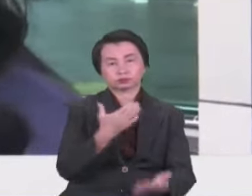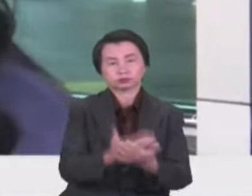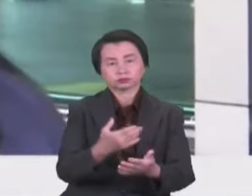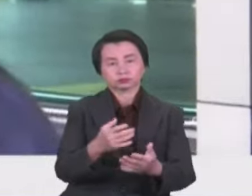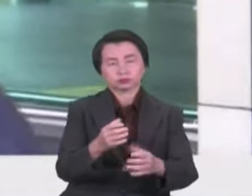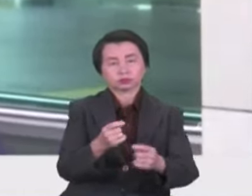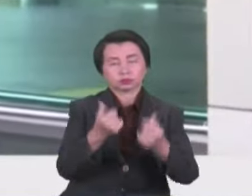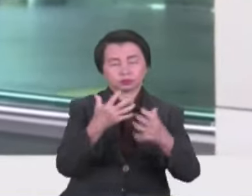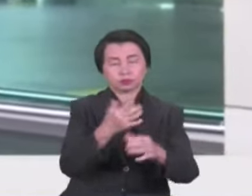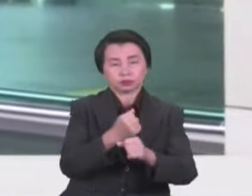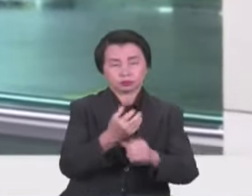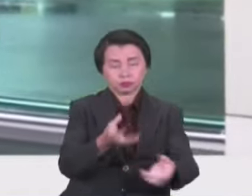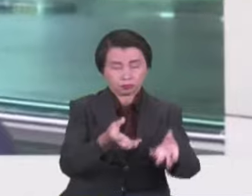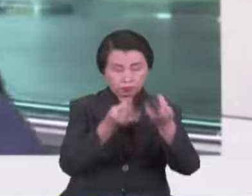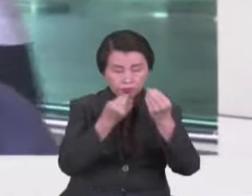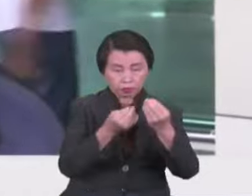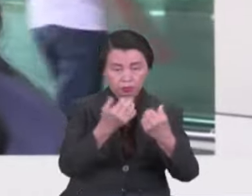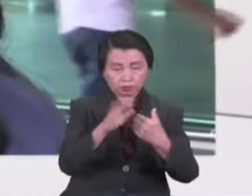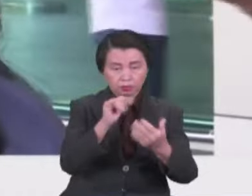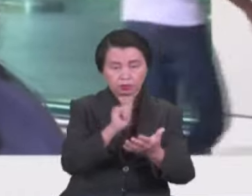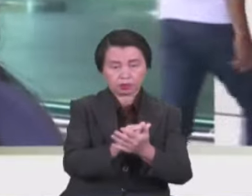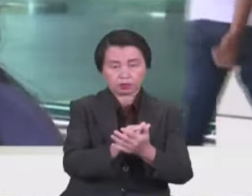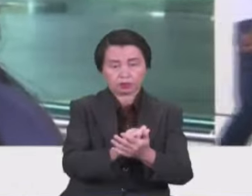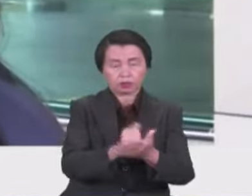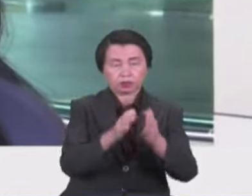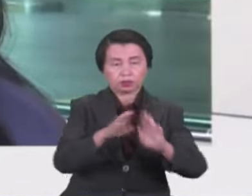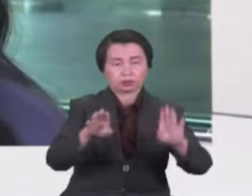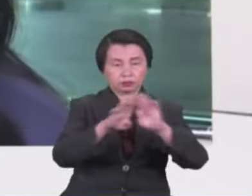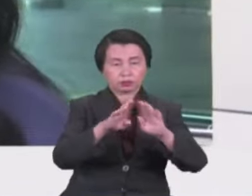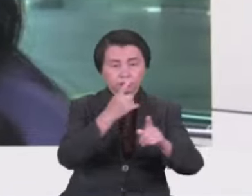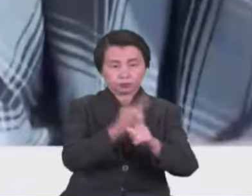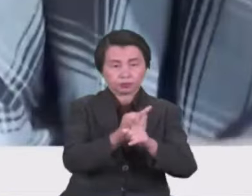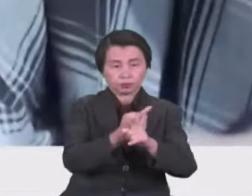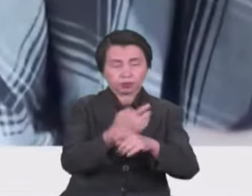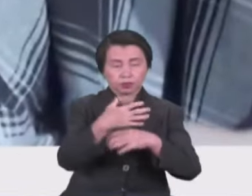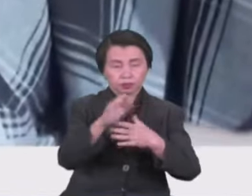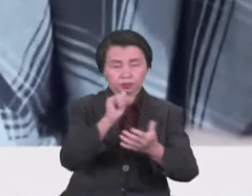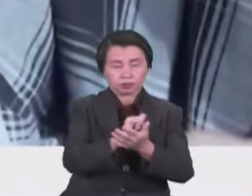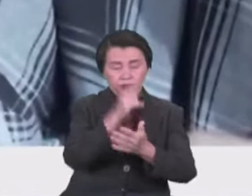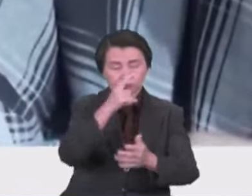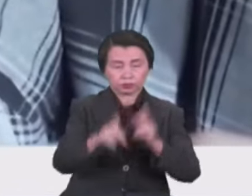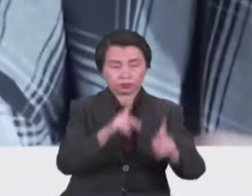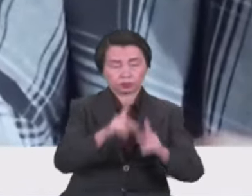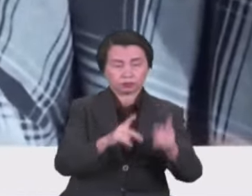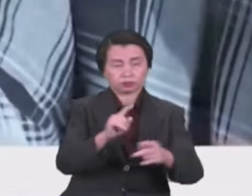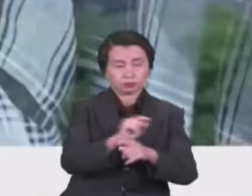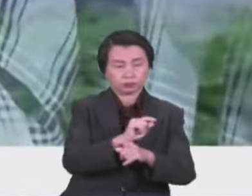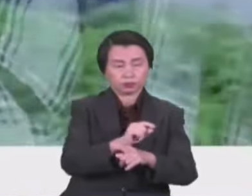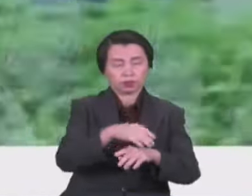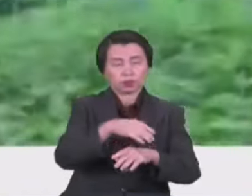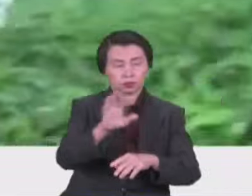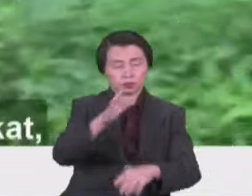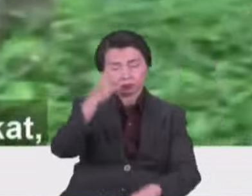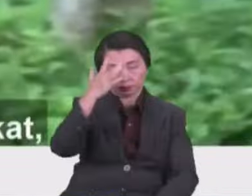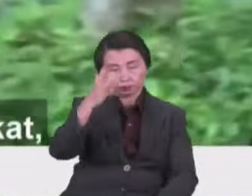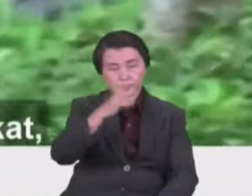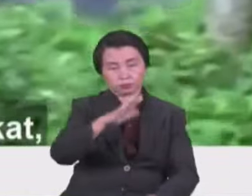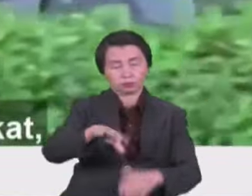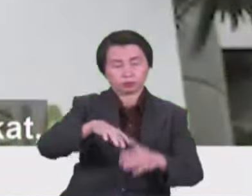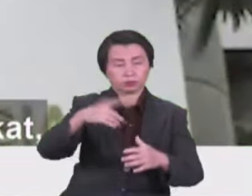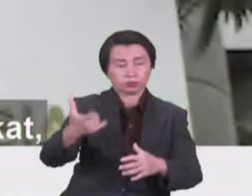dapat maklumat. Kalau boleh pastikan berita tu sahih lah, betul. Lepas tu sebagai orang muda, kita mesti lebih bijak